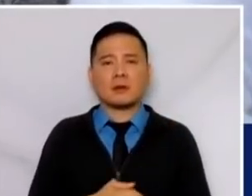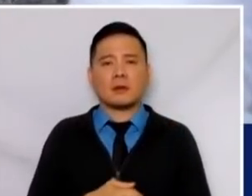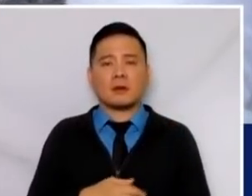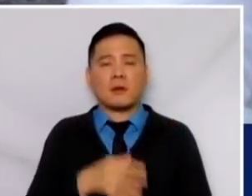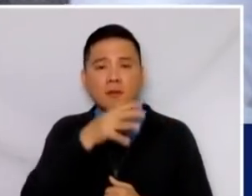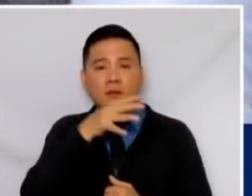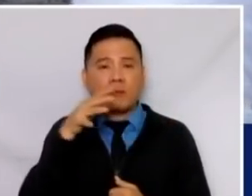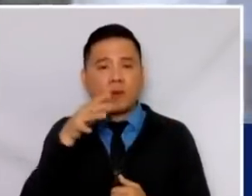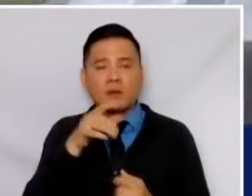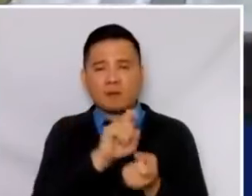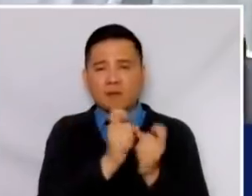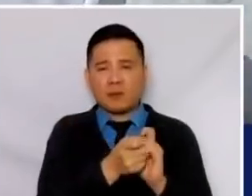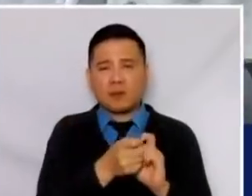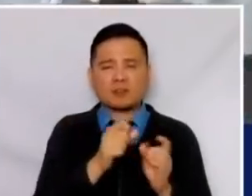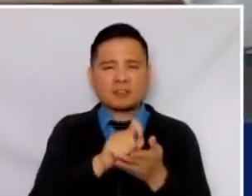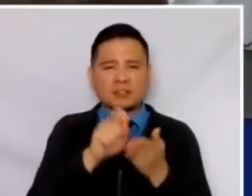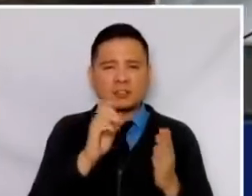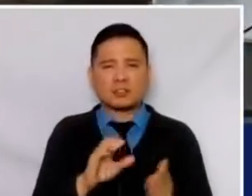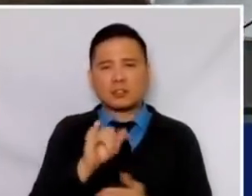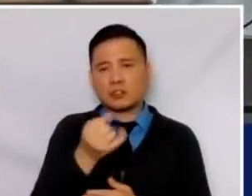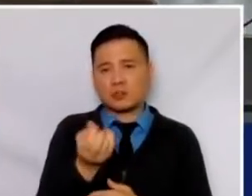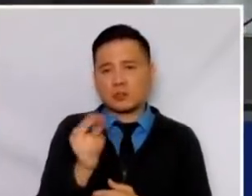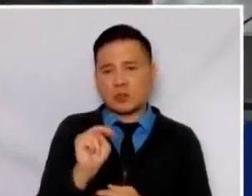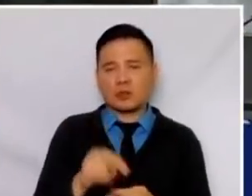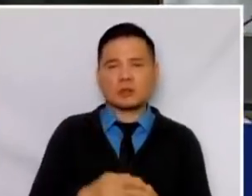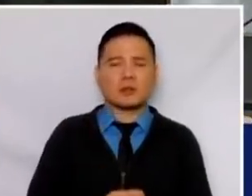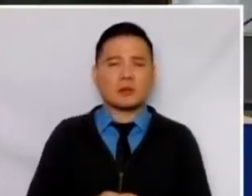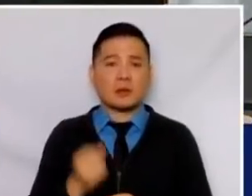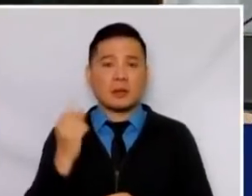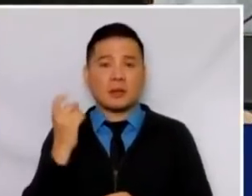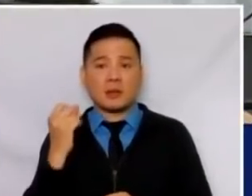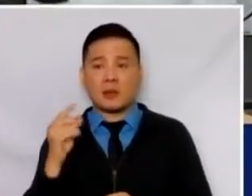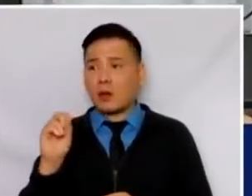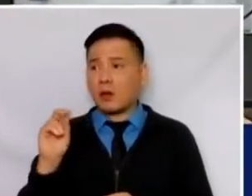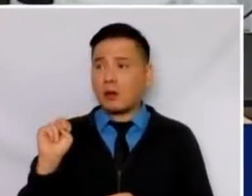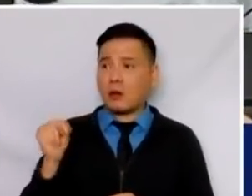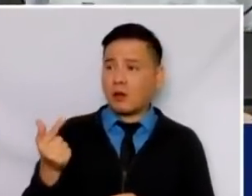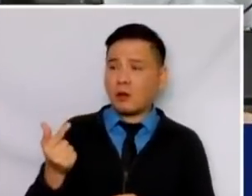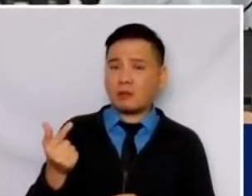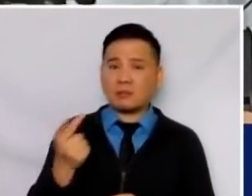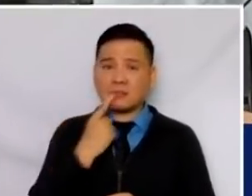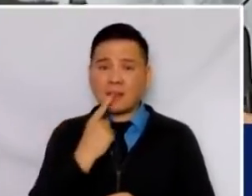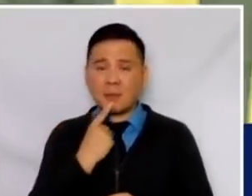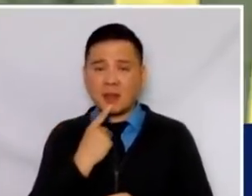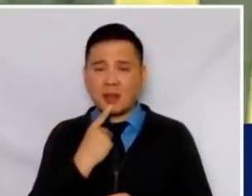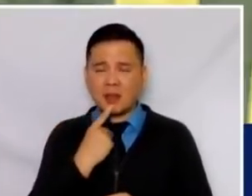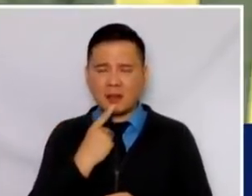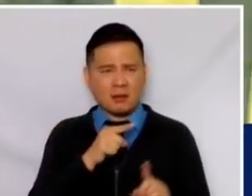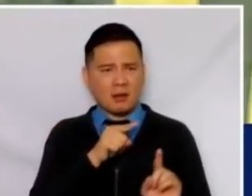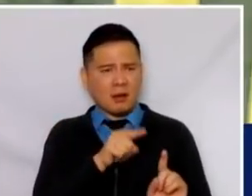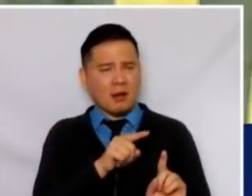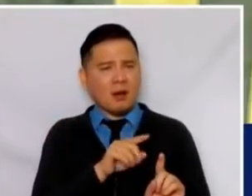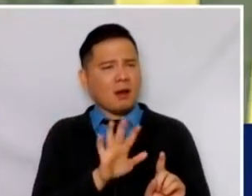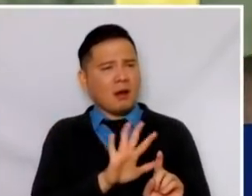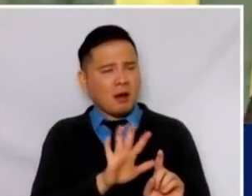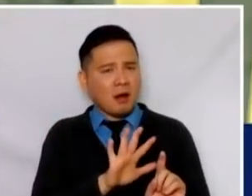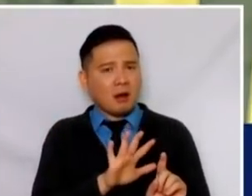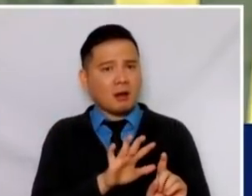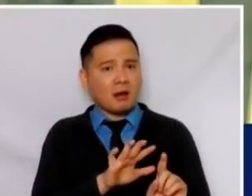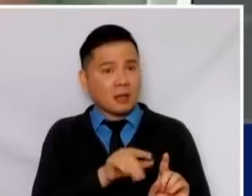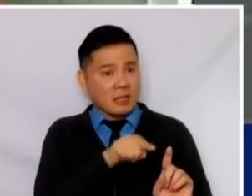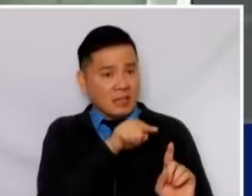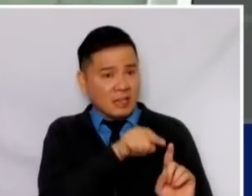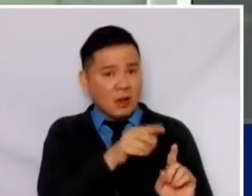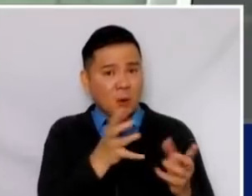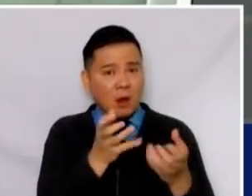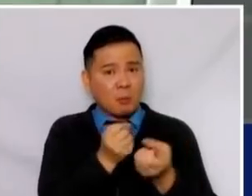John Castriciones. Pero hindi si Ong, kundi si Davao City Mayor Sara Duterte Carpio ang sinusuportahan ni